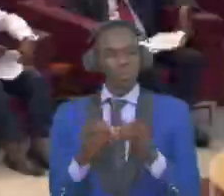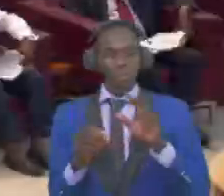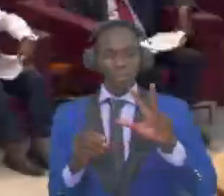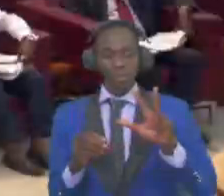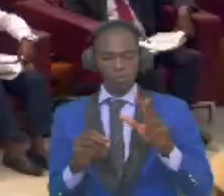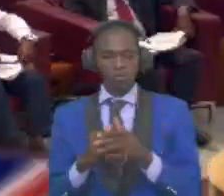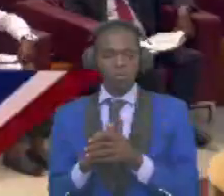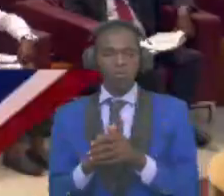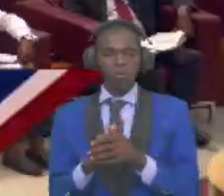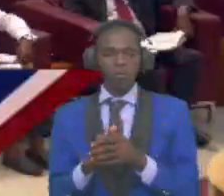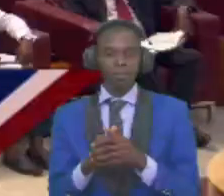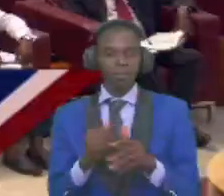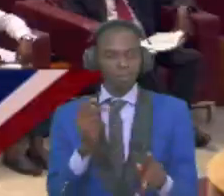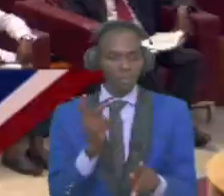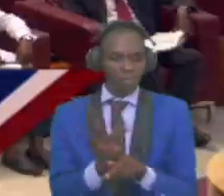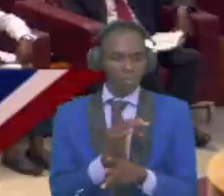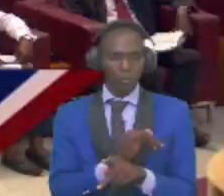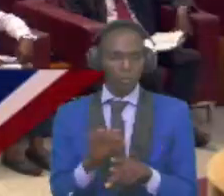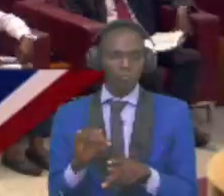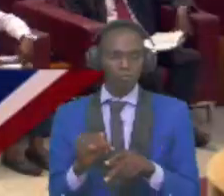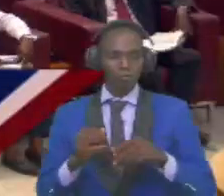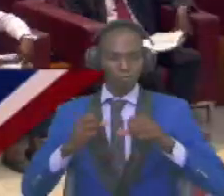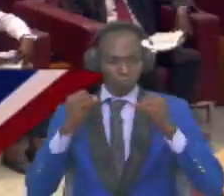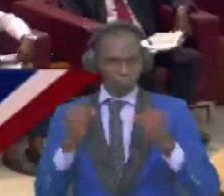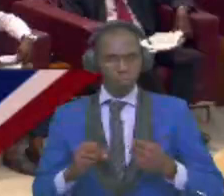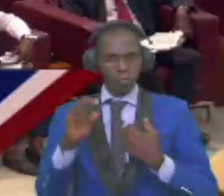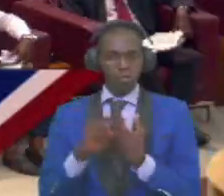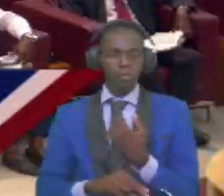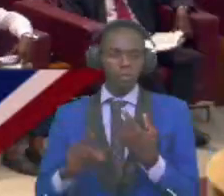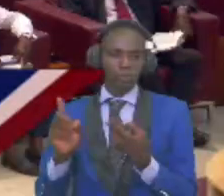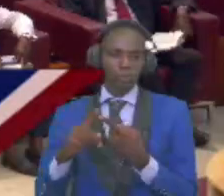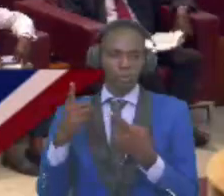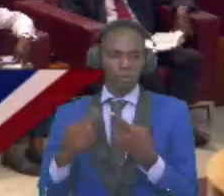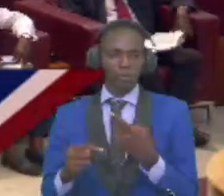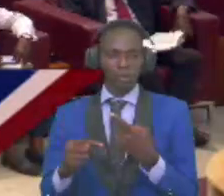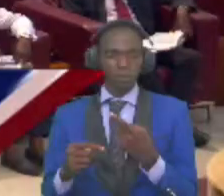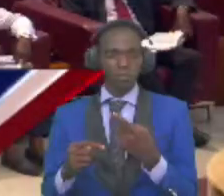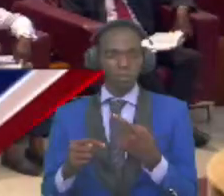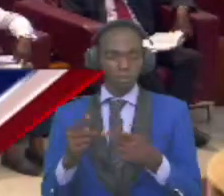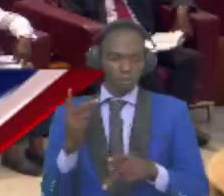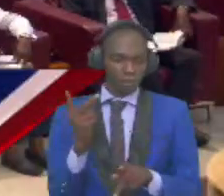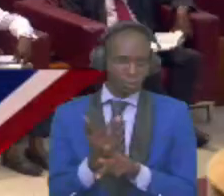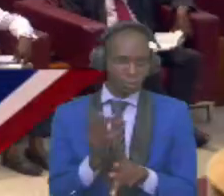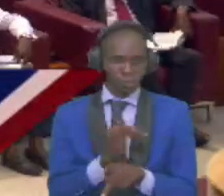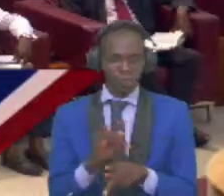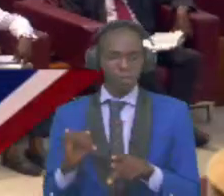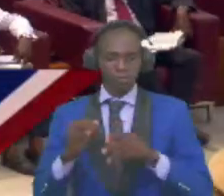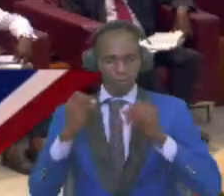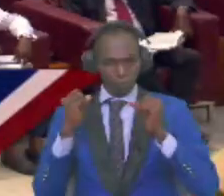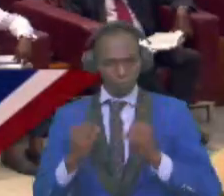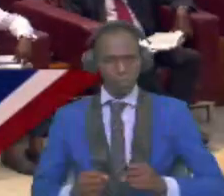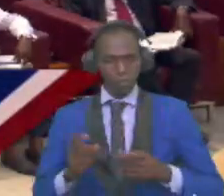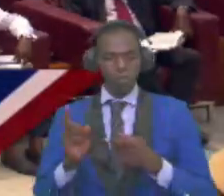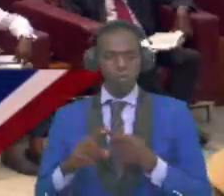partie si c'est maintenir la fermeté jusqu'à la faire mais que ni la